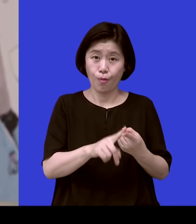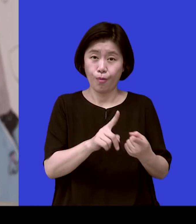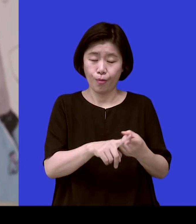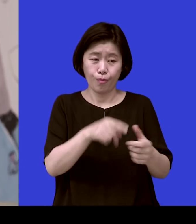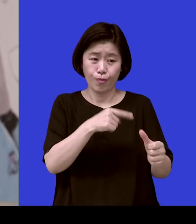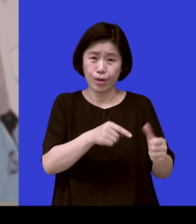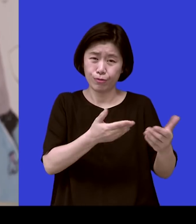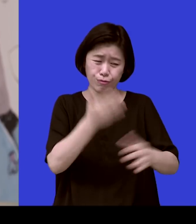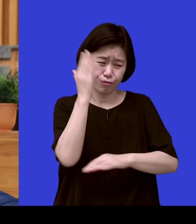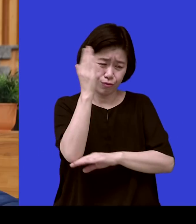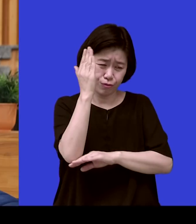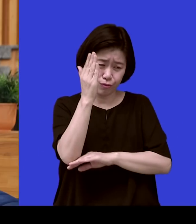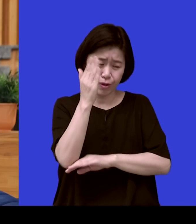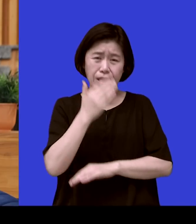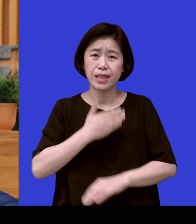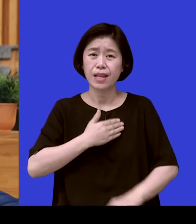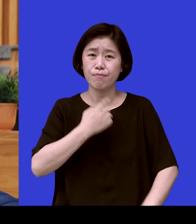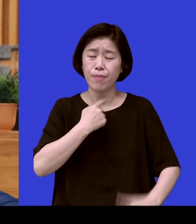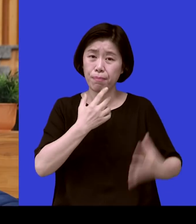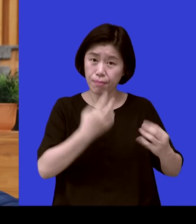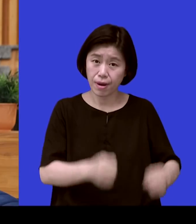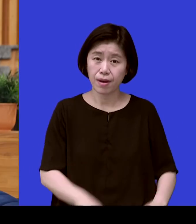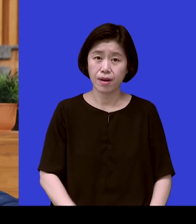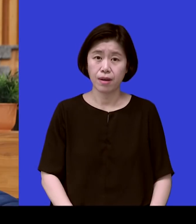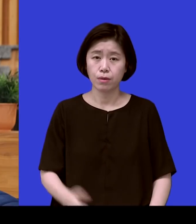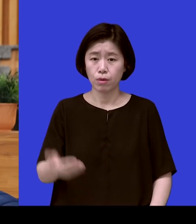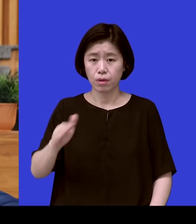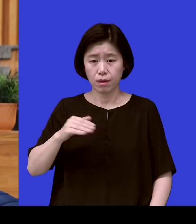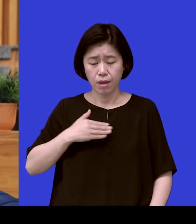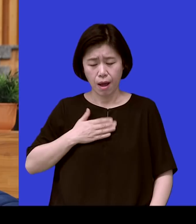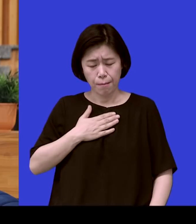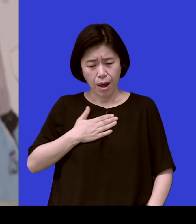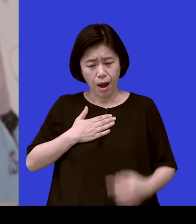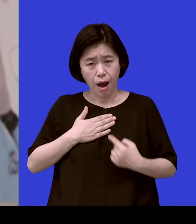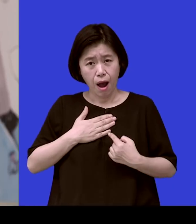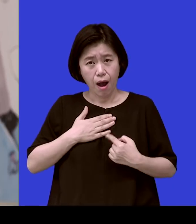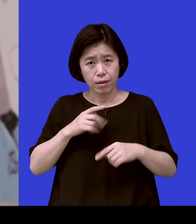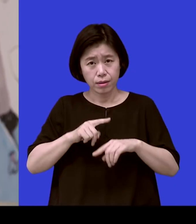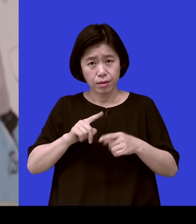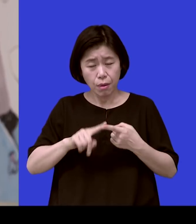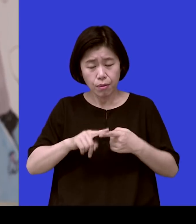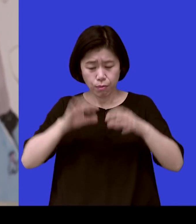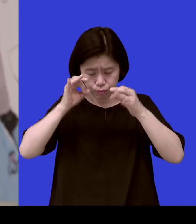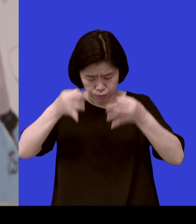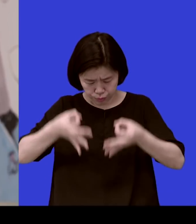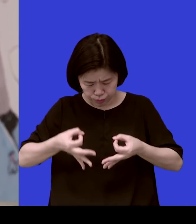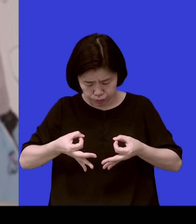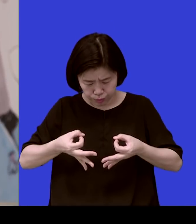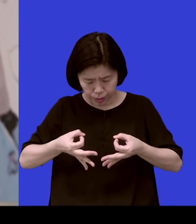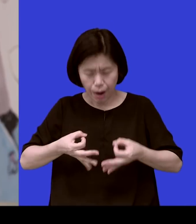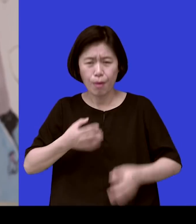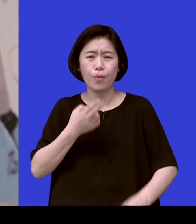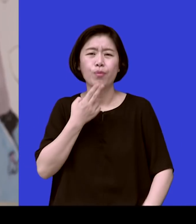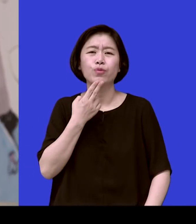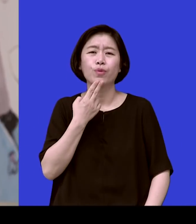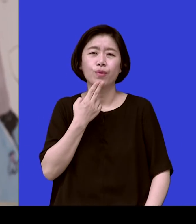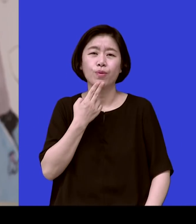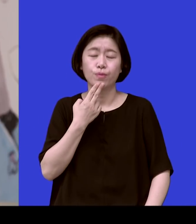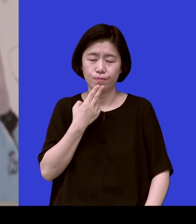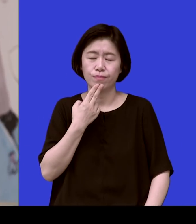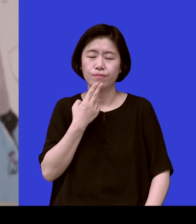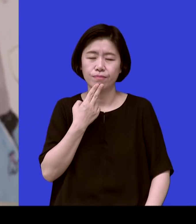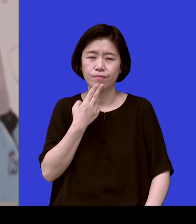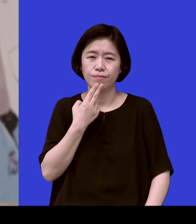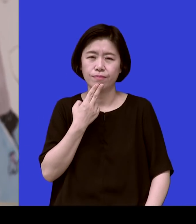직면하게 하는 일을 하면서 예. 정작 본인은 나는 한 번도 그 슬픔을 직면을 하지 않았더라는 걸